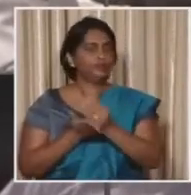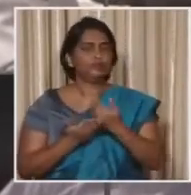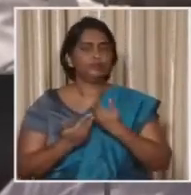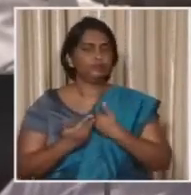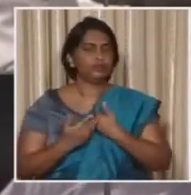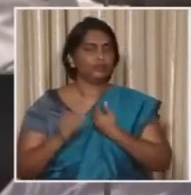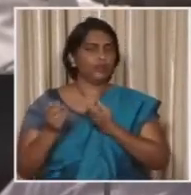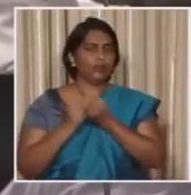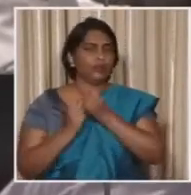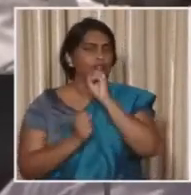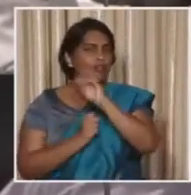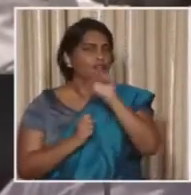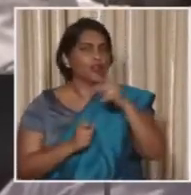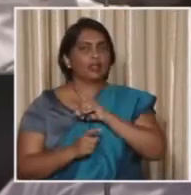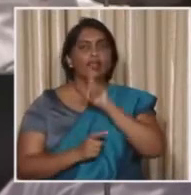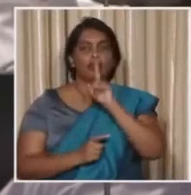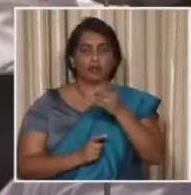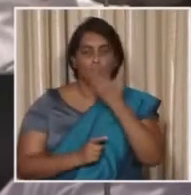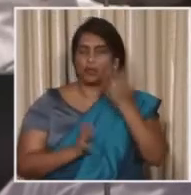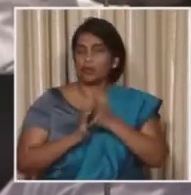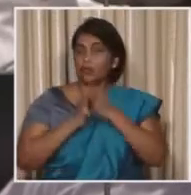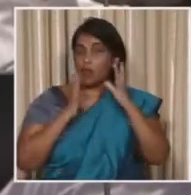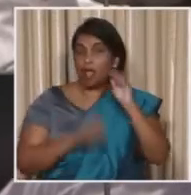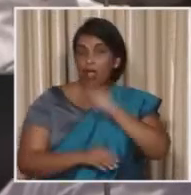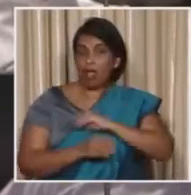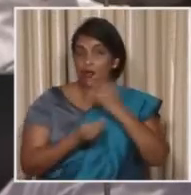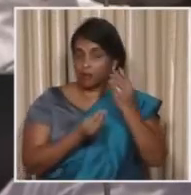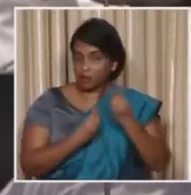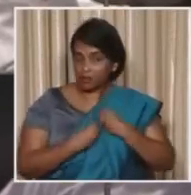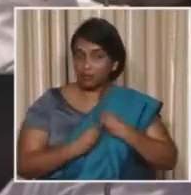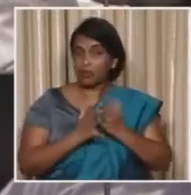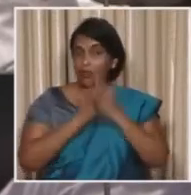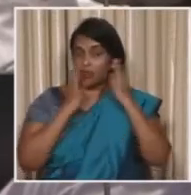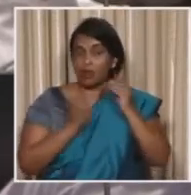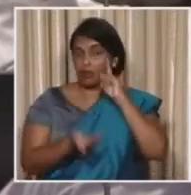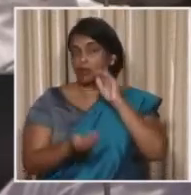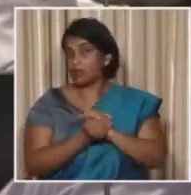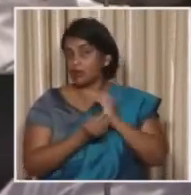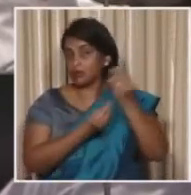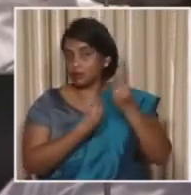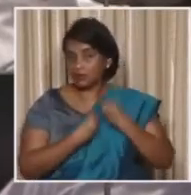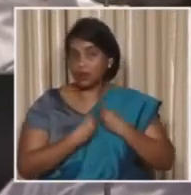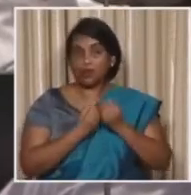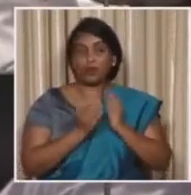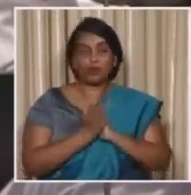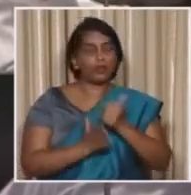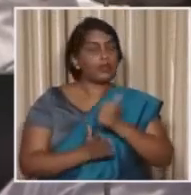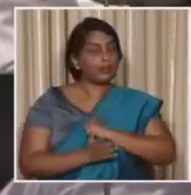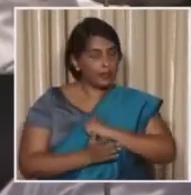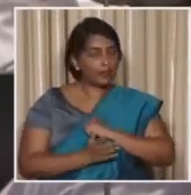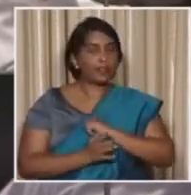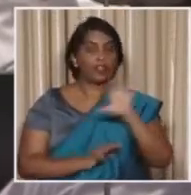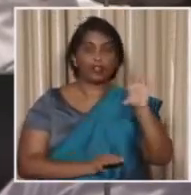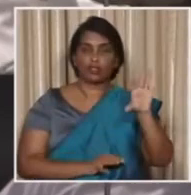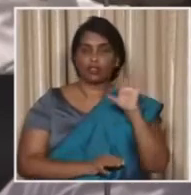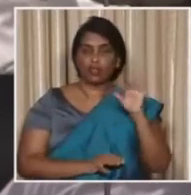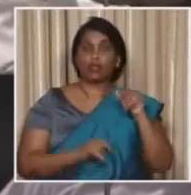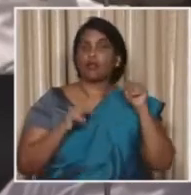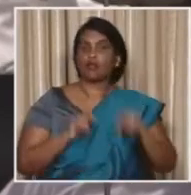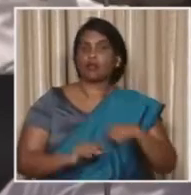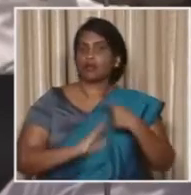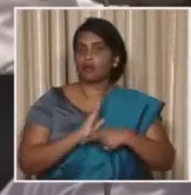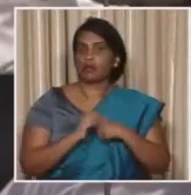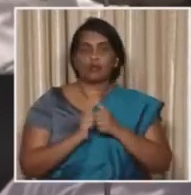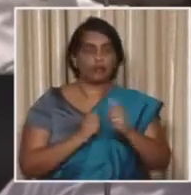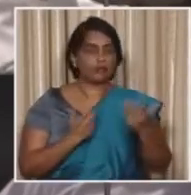තමුන් ආයෝජනය කරන්න කියලා තීරණය කරන්න. වැඩියම ප්‍රතිලාභ දෙන එක, වැඩියම ආරක්ෂාව දෙන එක තමුන් කැමැතිකක් තෝරගන්න පුළුවන්. නැත්නම් අපේ රටේ ඒක